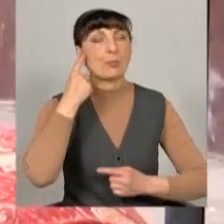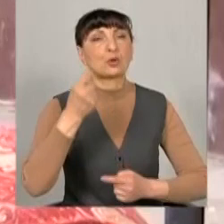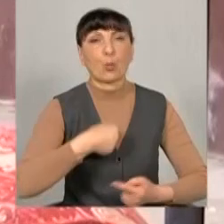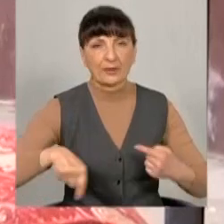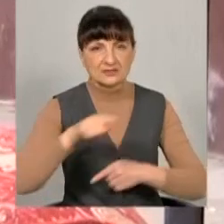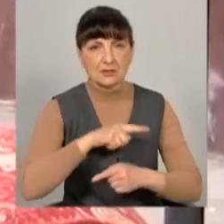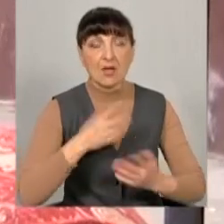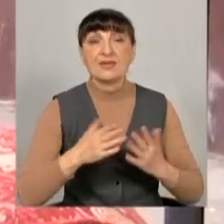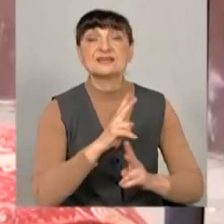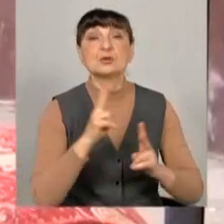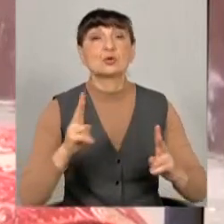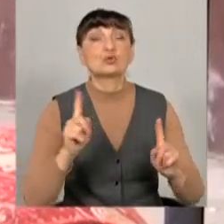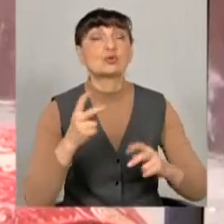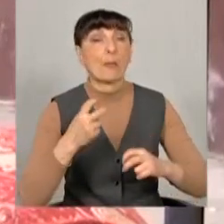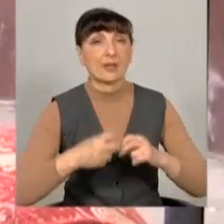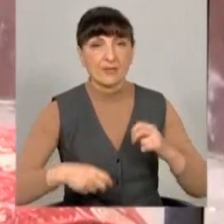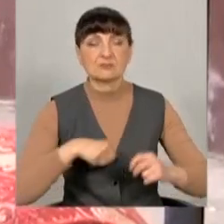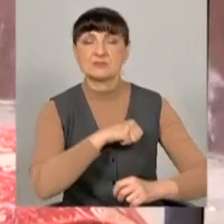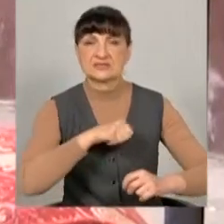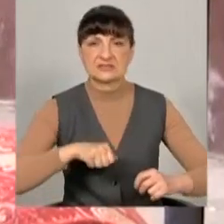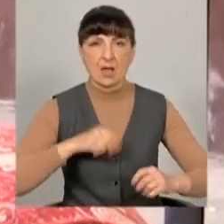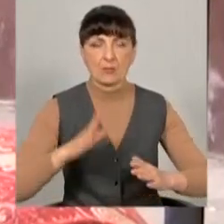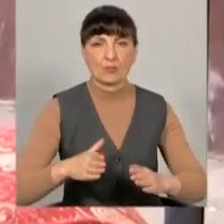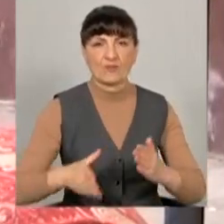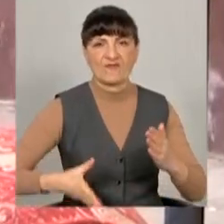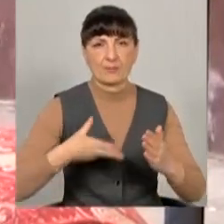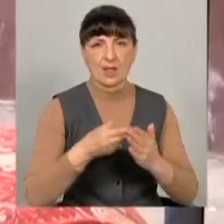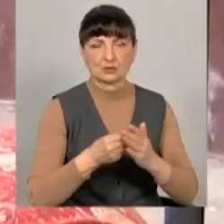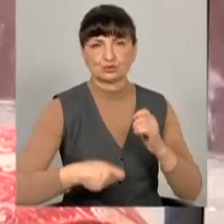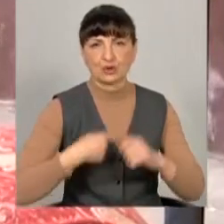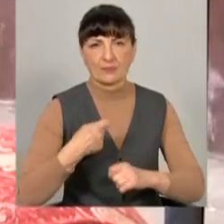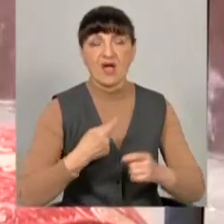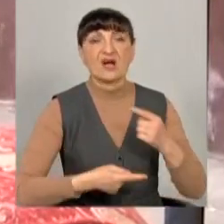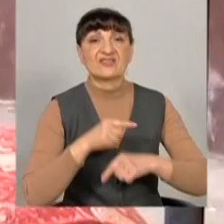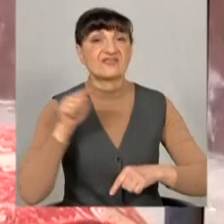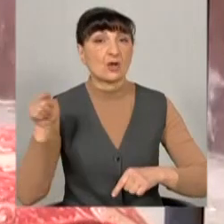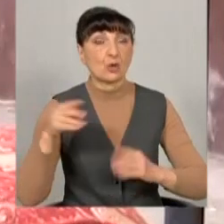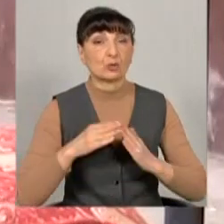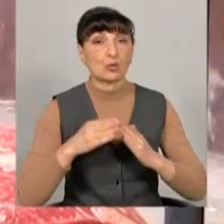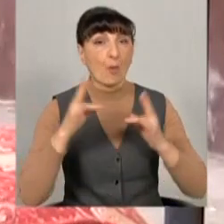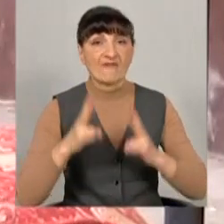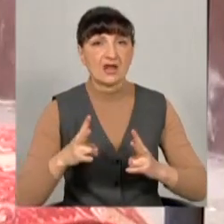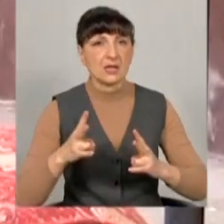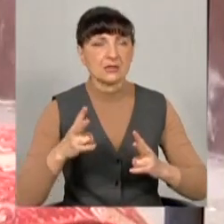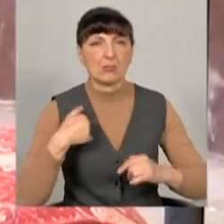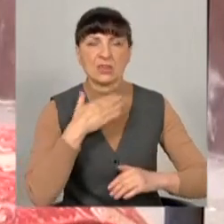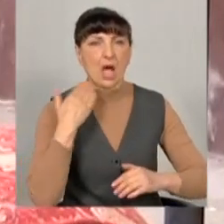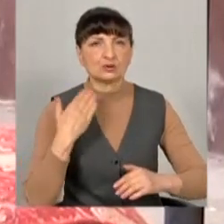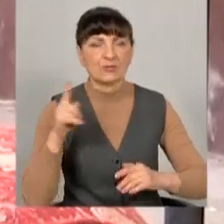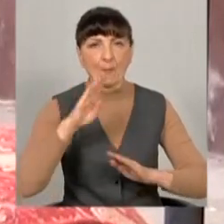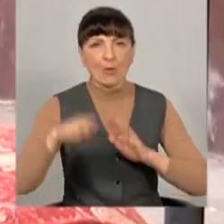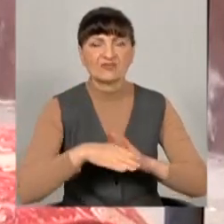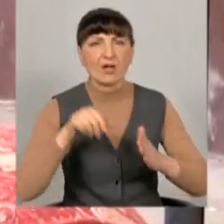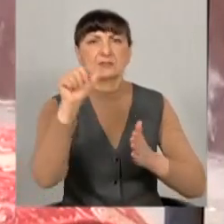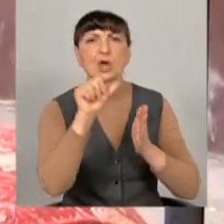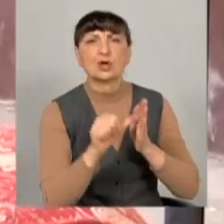предупредили, что если где-то что-то поломаем, то будем выплачивать ущерб. Возвращаться обратно в тот дом мы отказываемся. Подвал там в